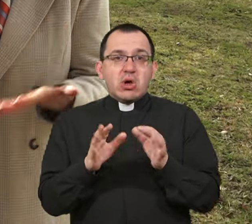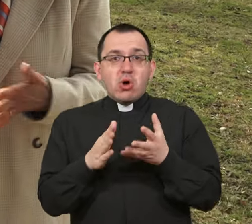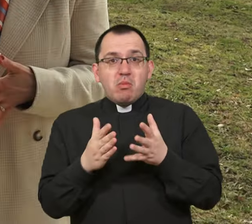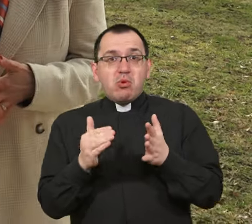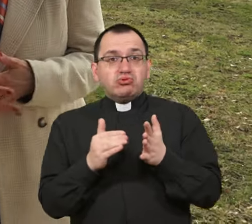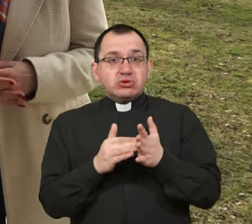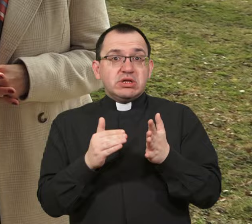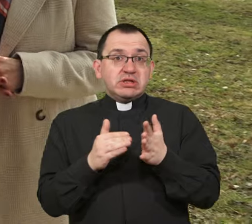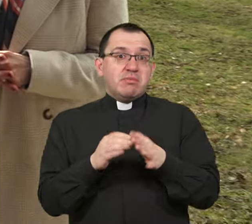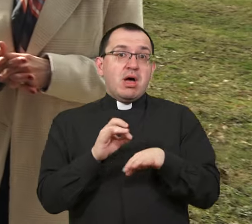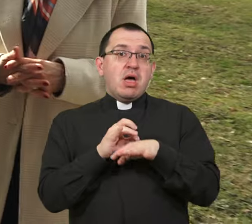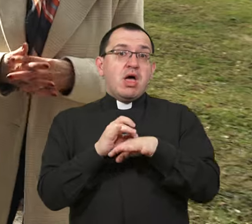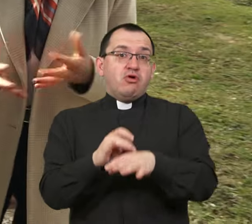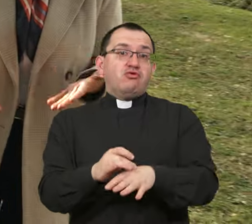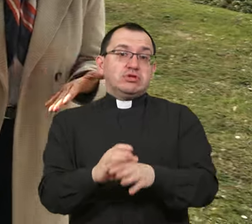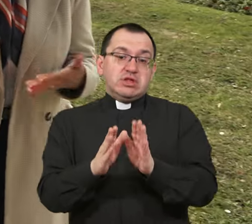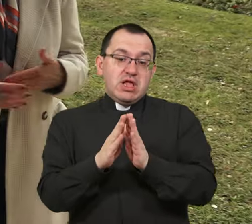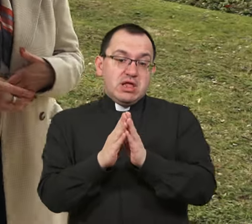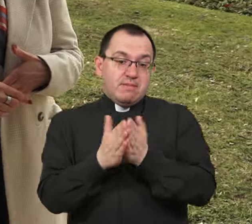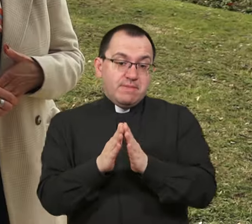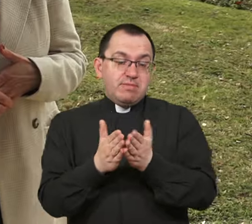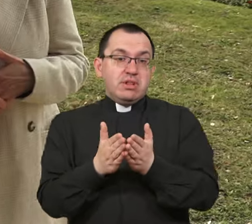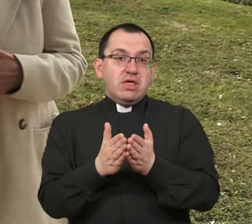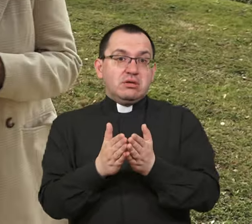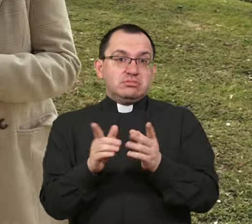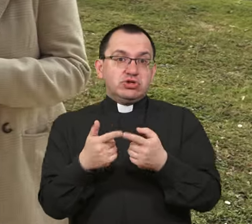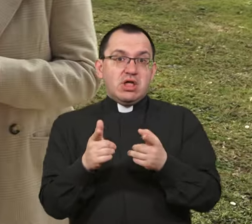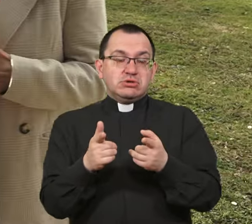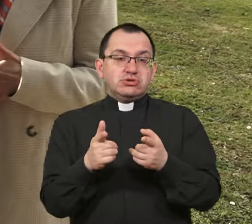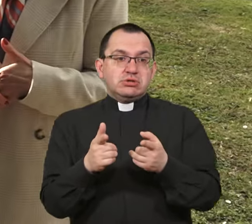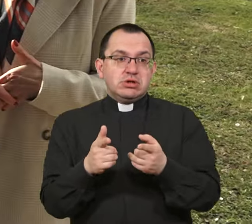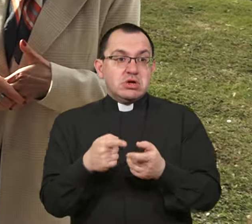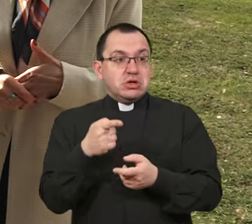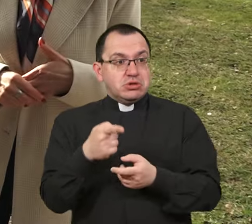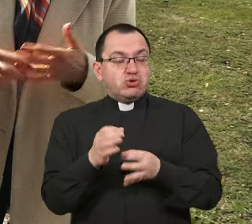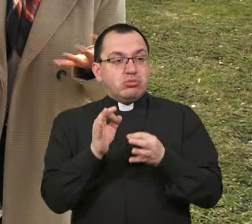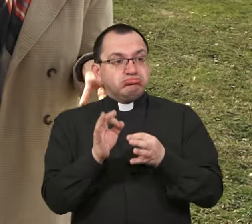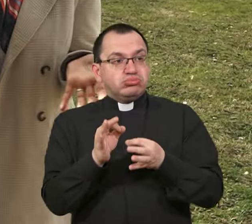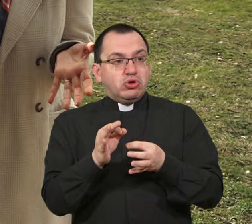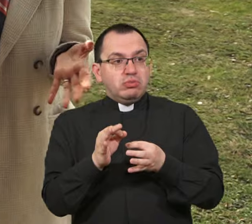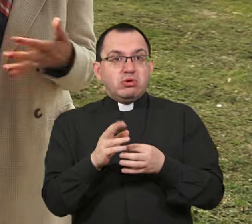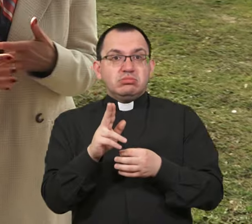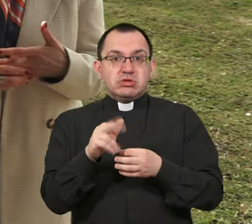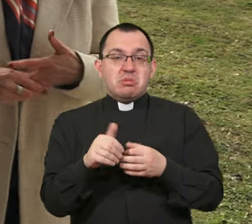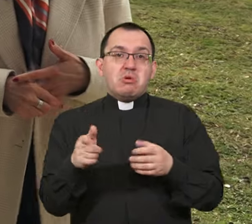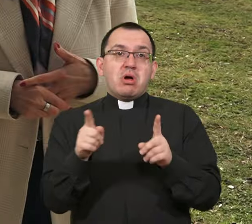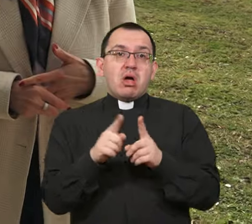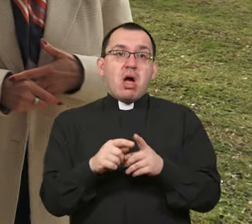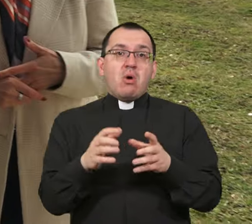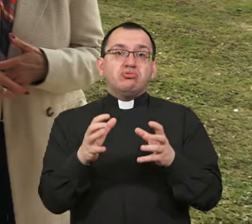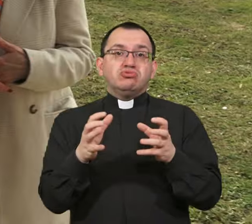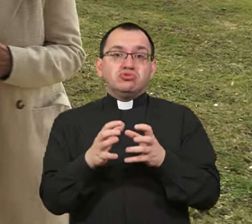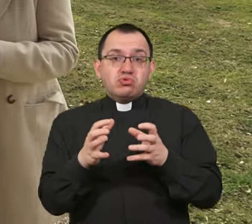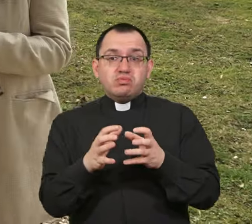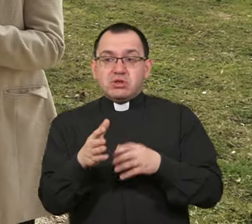treba voditelj liturgijskih čitača, navjestitelja Božje riječi i da bi to bilo dobro zapravo da se osnuje kao jedna skupina unutar